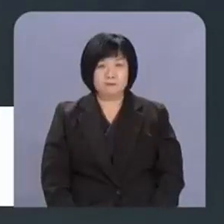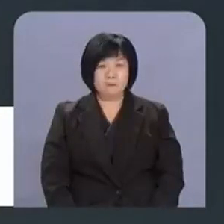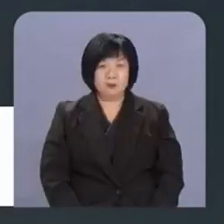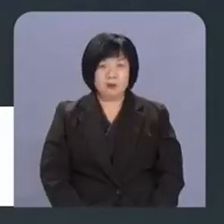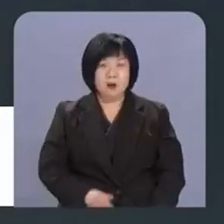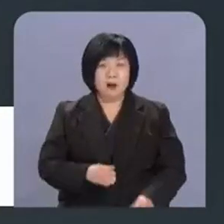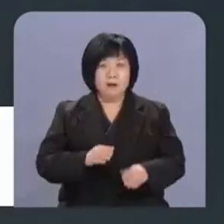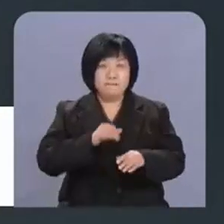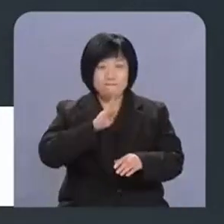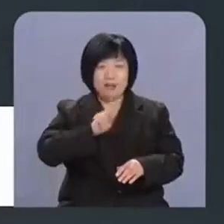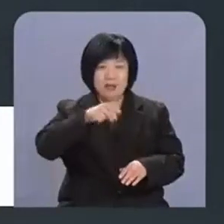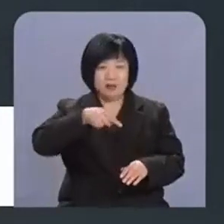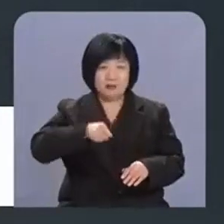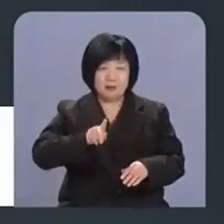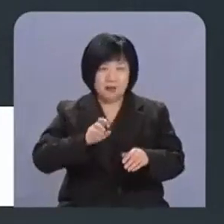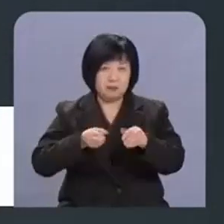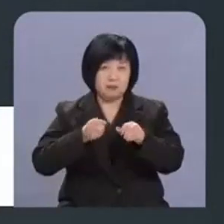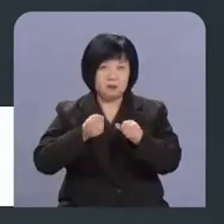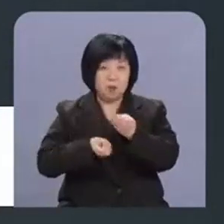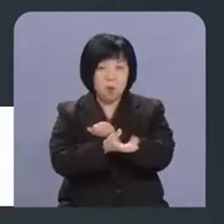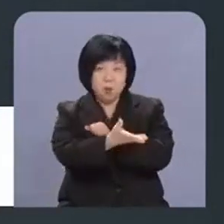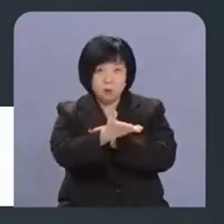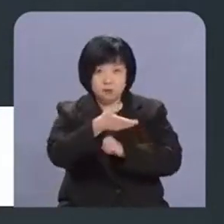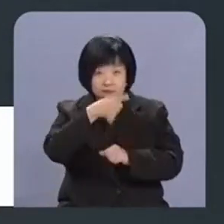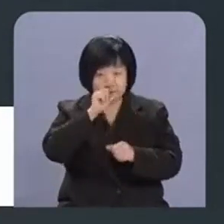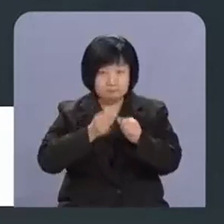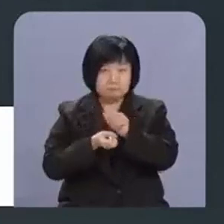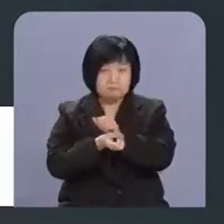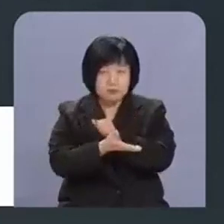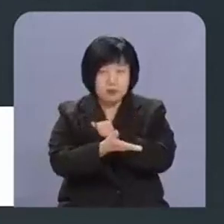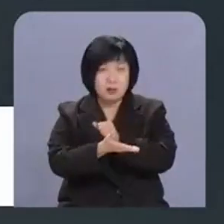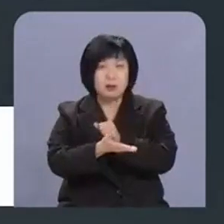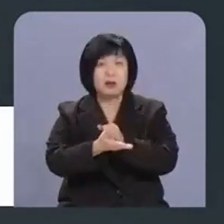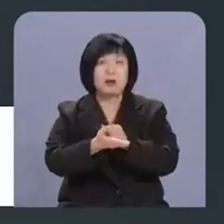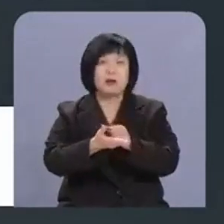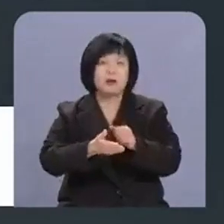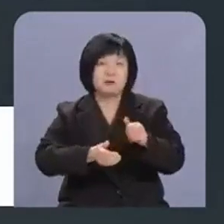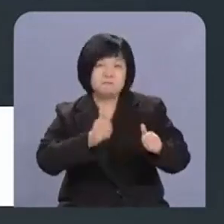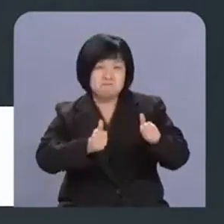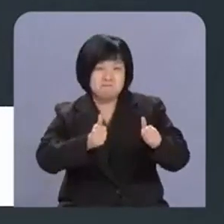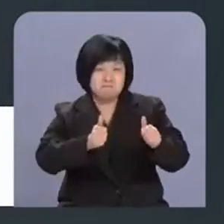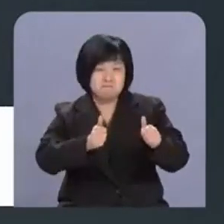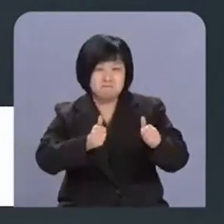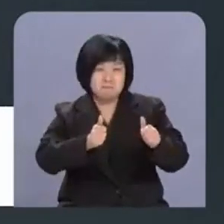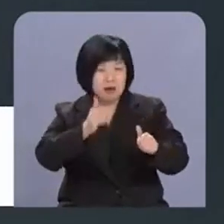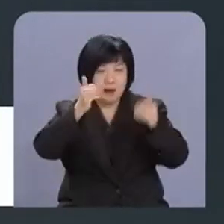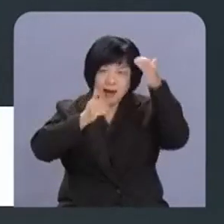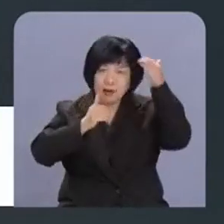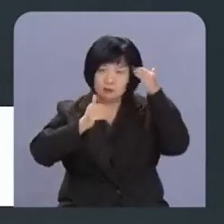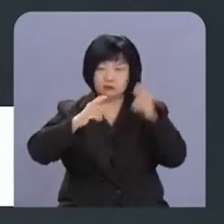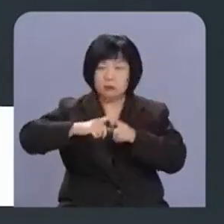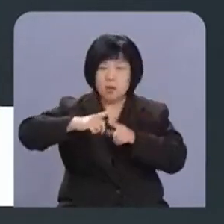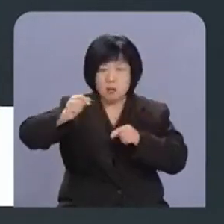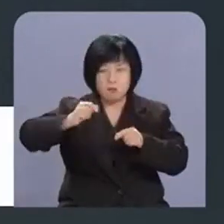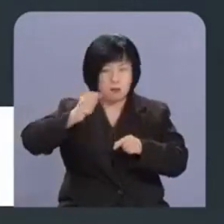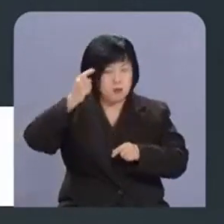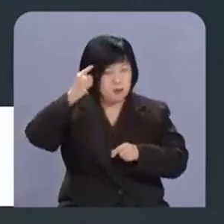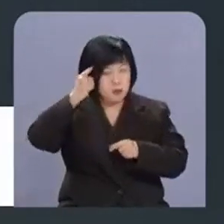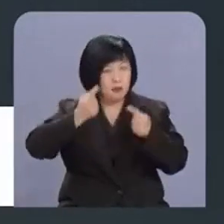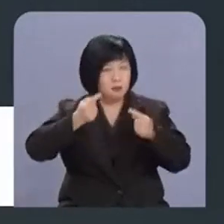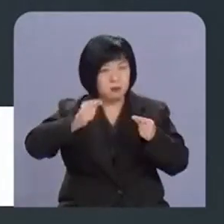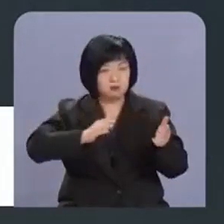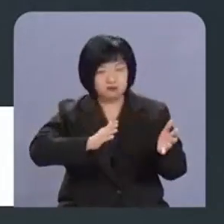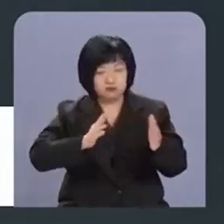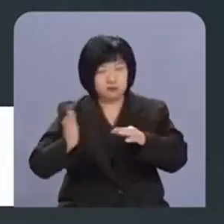후쿠시마 방사능 오염수 방류 금지 소송이 우리 측과 일본 측의 팽팽한 대립 속에 예상보다 길어지고 있습니다.